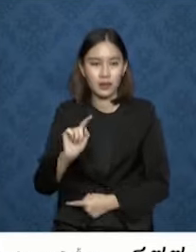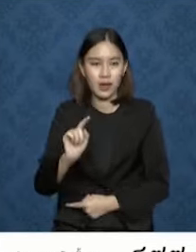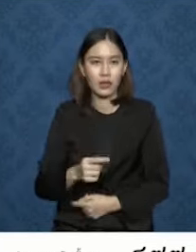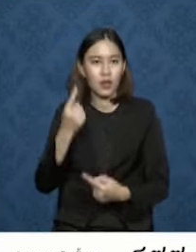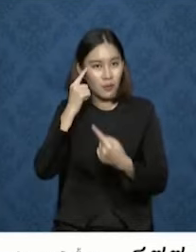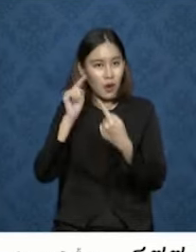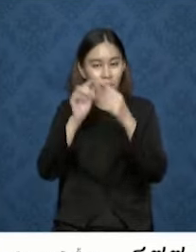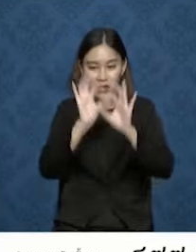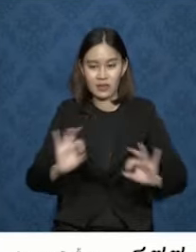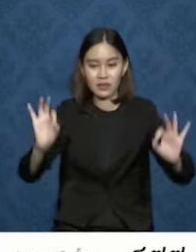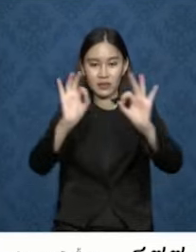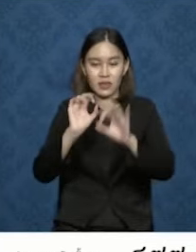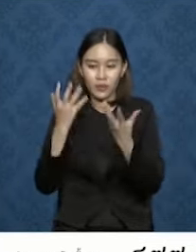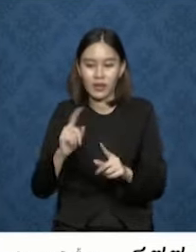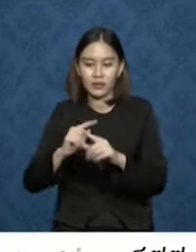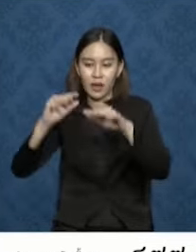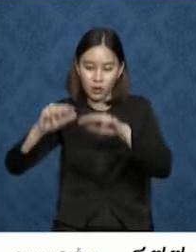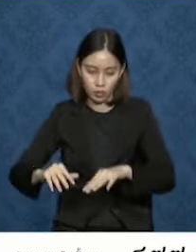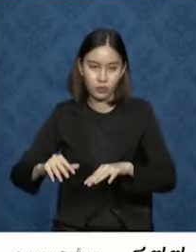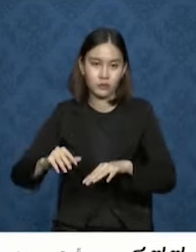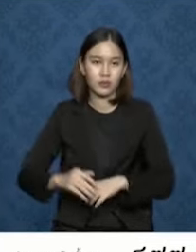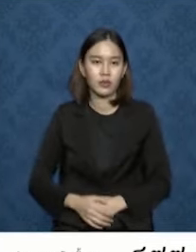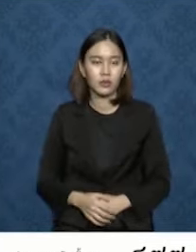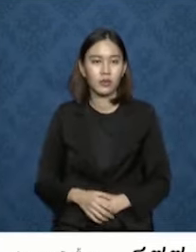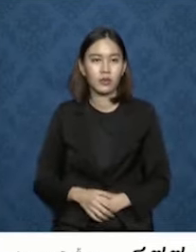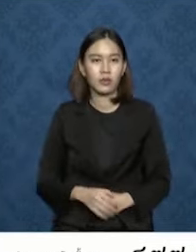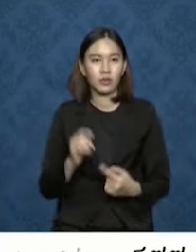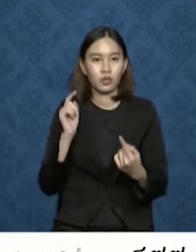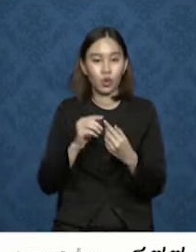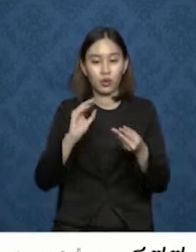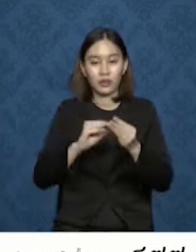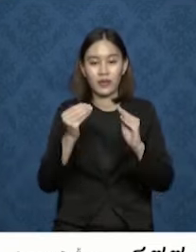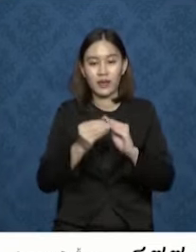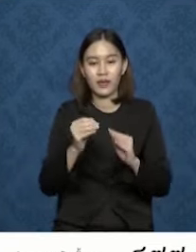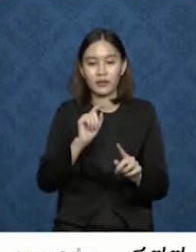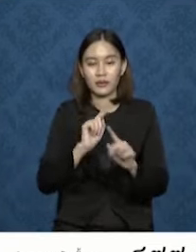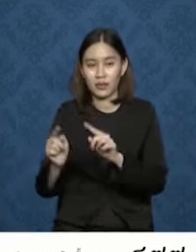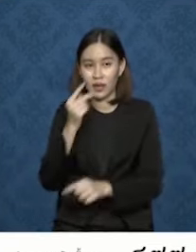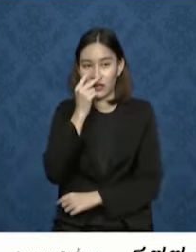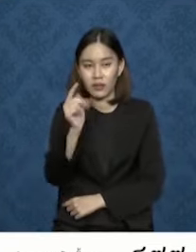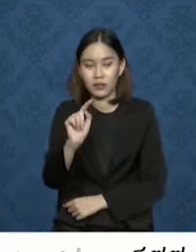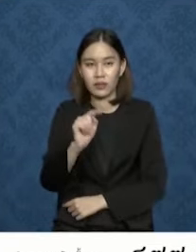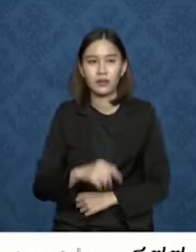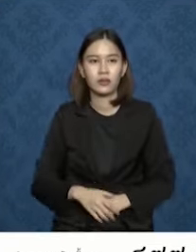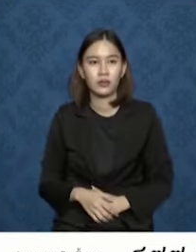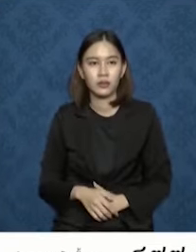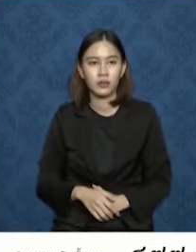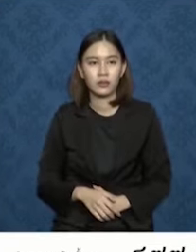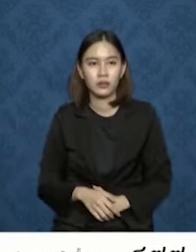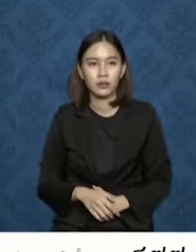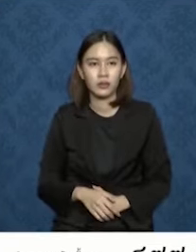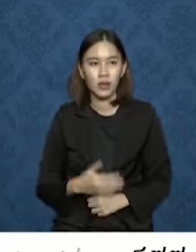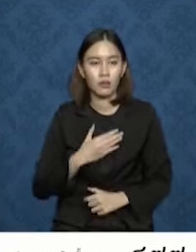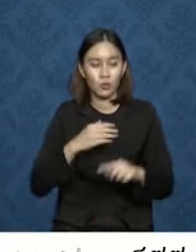ใหญ่สุดๆก็คือเหตุรุนแรงลดลงครับดูในส่วนของสัดส่วนต่างๆท่านก็จะเห็นนะครับว่าเอาจริงไอ้